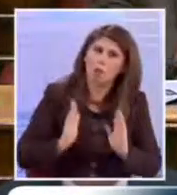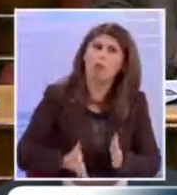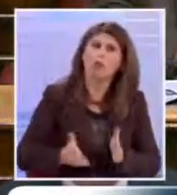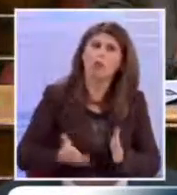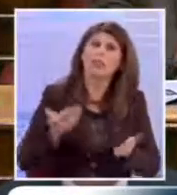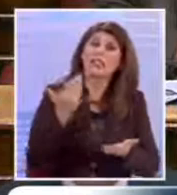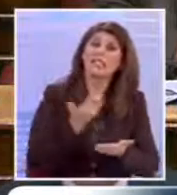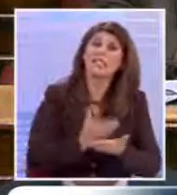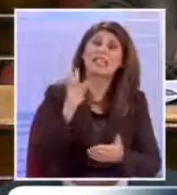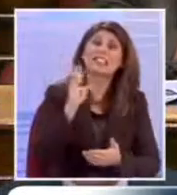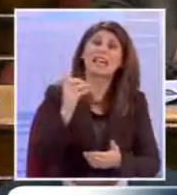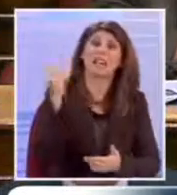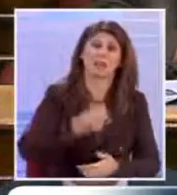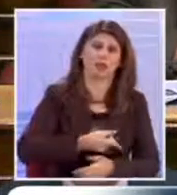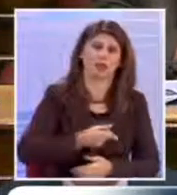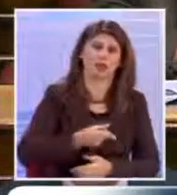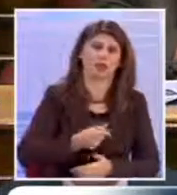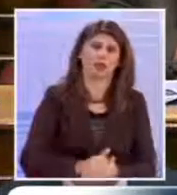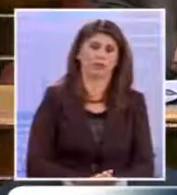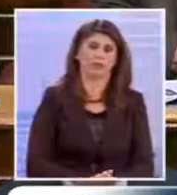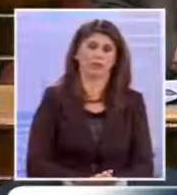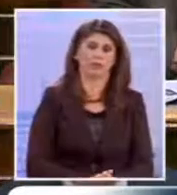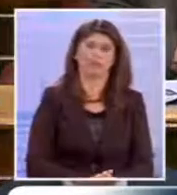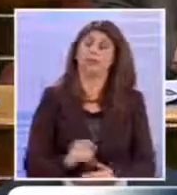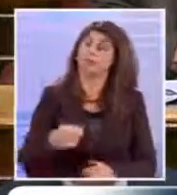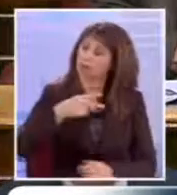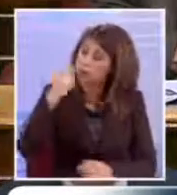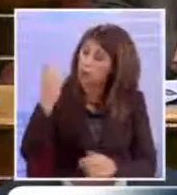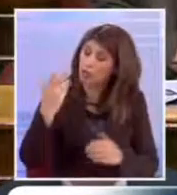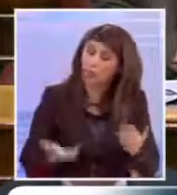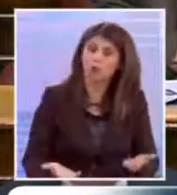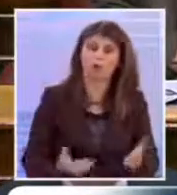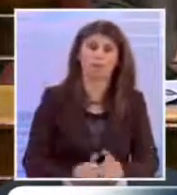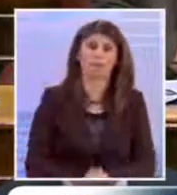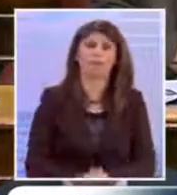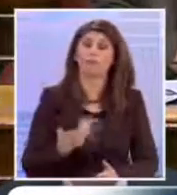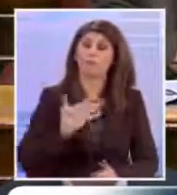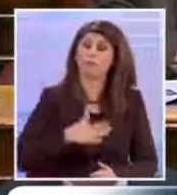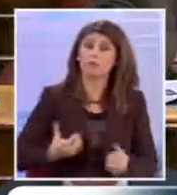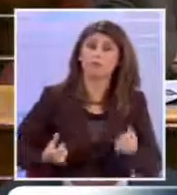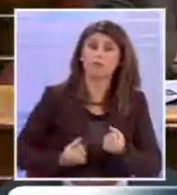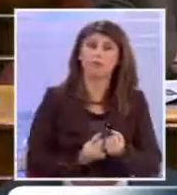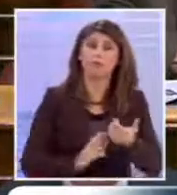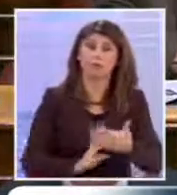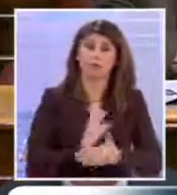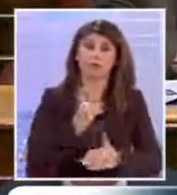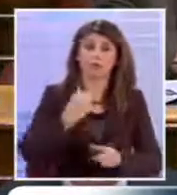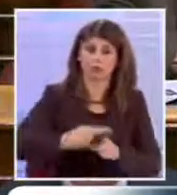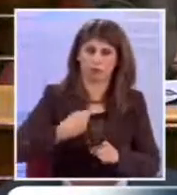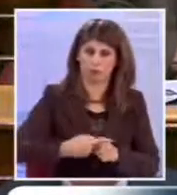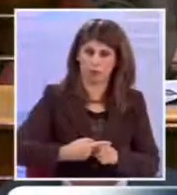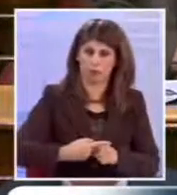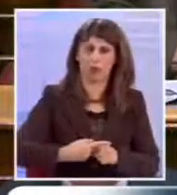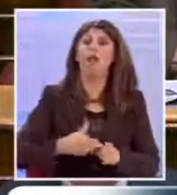ζητήσει 30%. Το δικαιούται. Και αν ήθελε να στηρίξει την ανάπτυξη της χώρας,